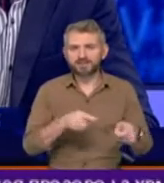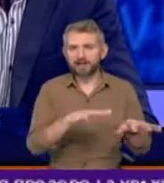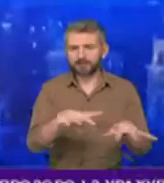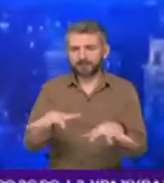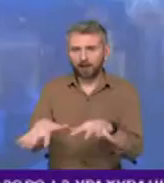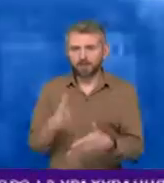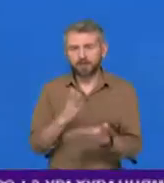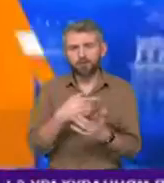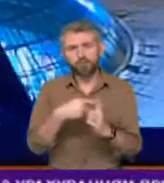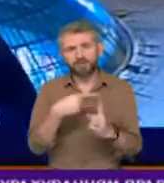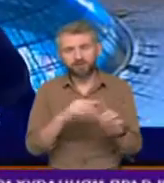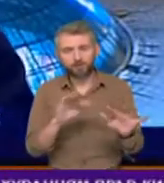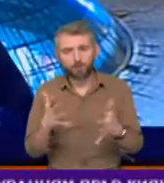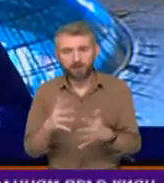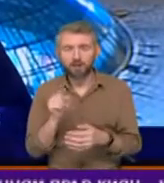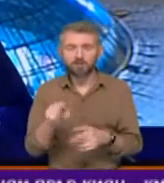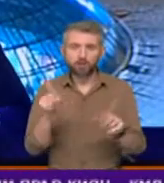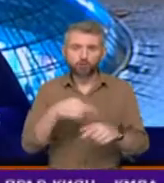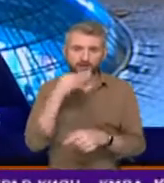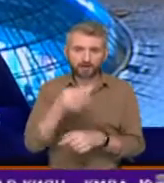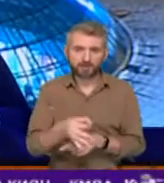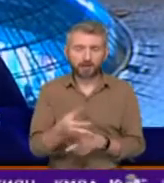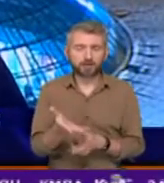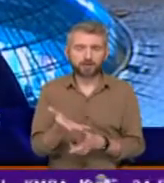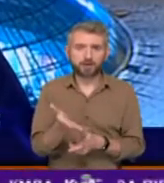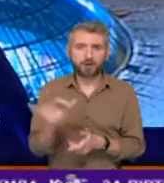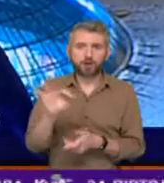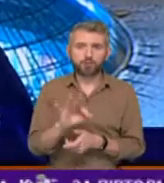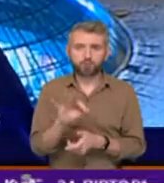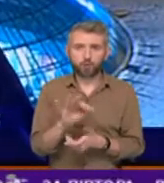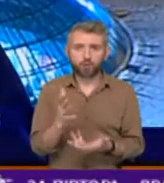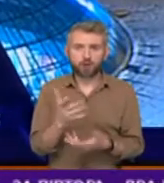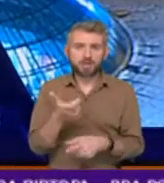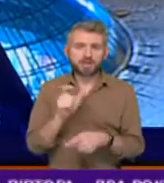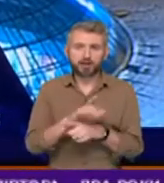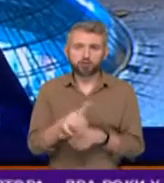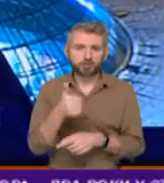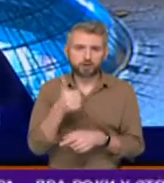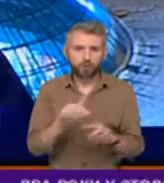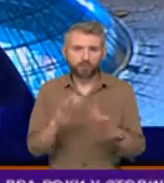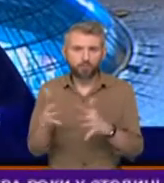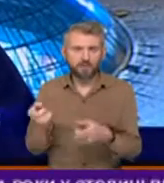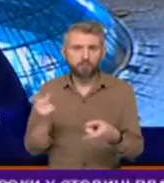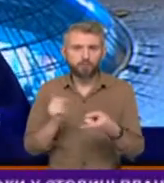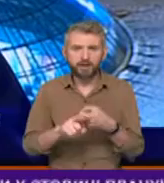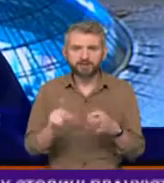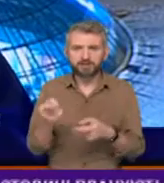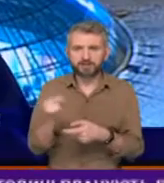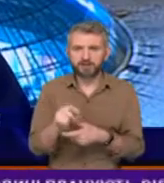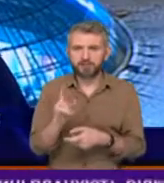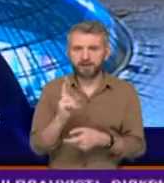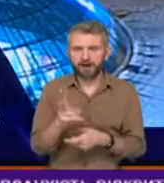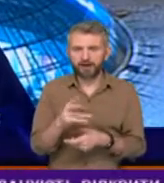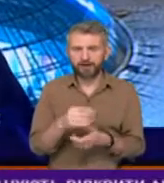є позитивні моменти, а от ви теж сказали про не дуже добрі моменти, пов'язані з тим, як